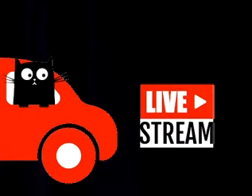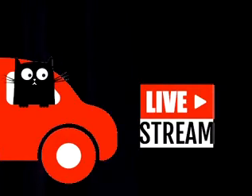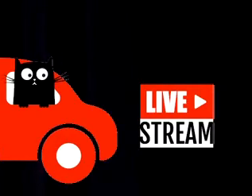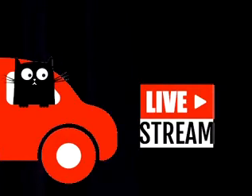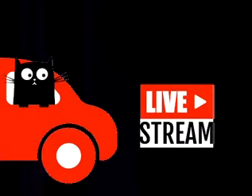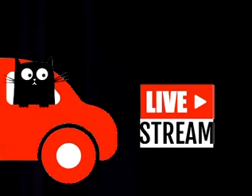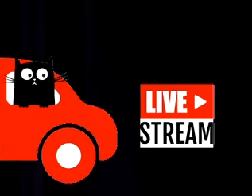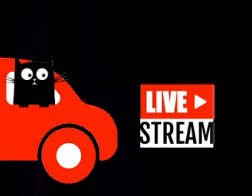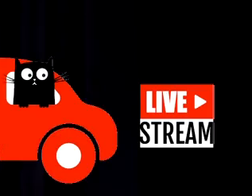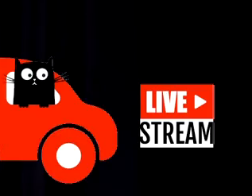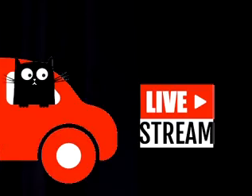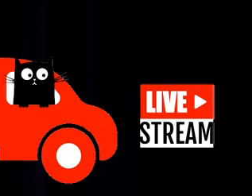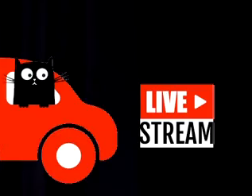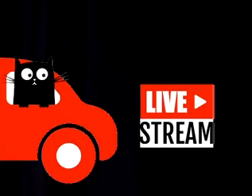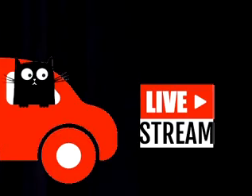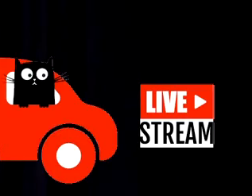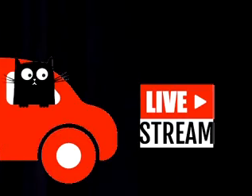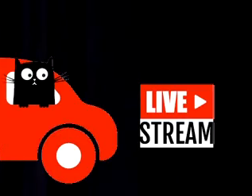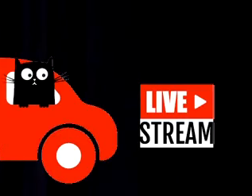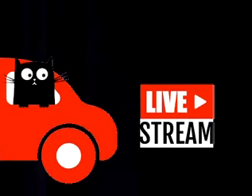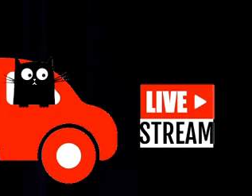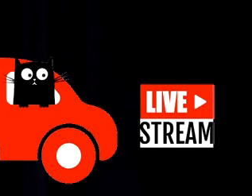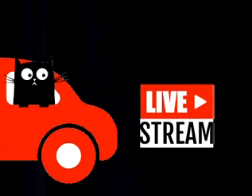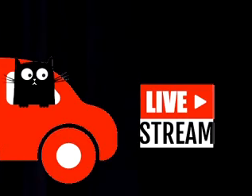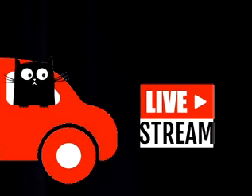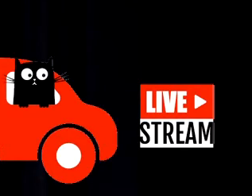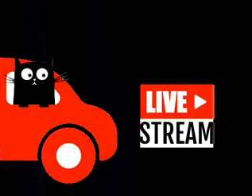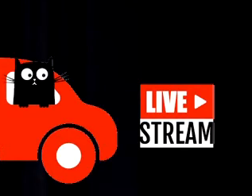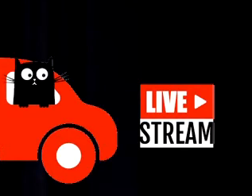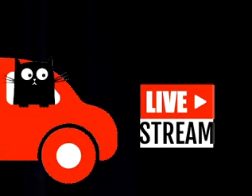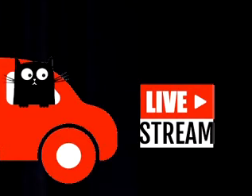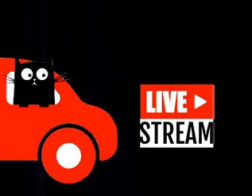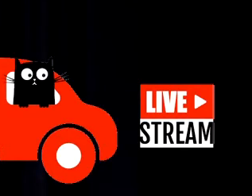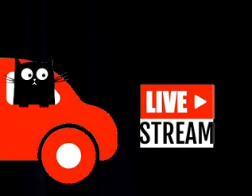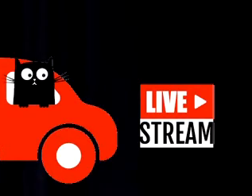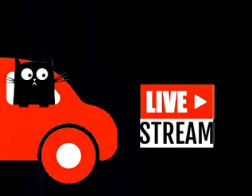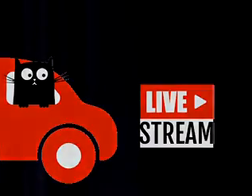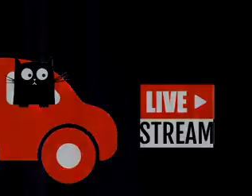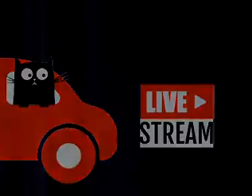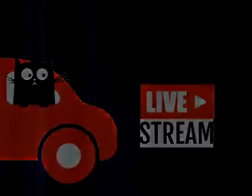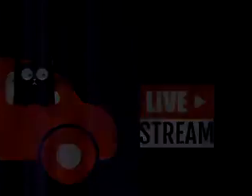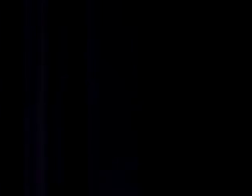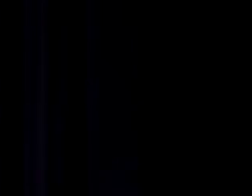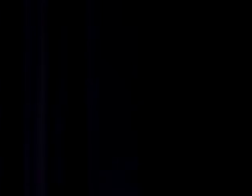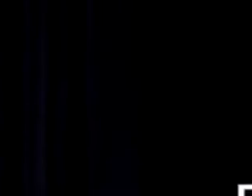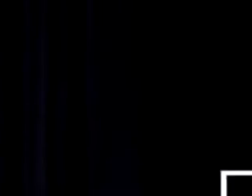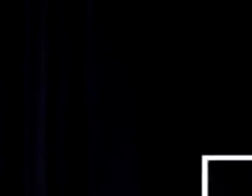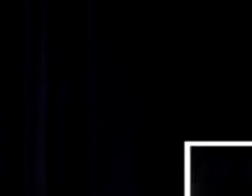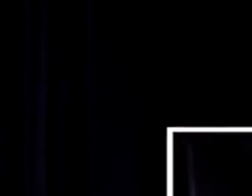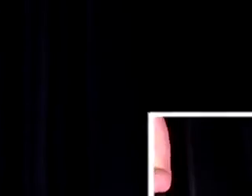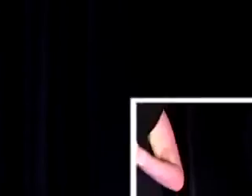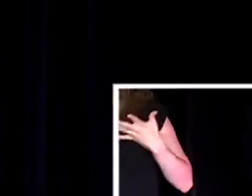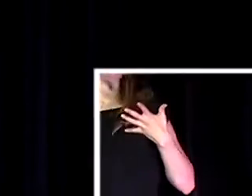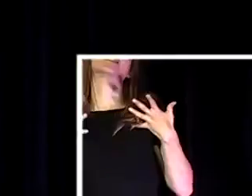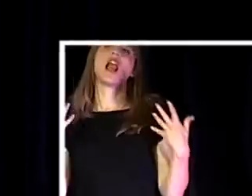καλύτερο συρτάρι μακριά από όλα τα άλλα ρούχα για να το φυλάει. Και το λινάρι ήταν τόσο ευτυχισμένο. «Αχ,